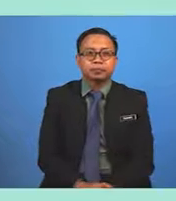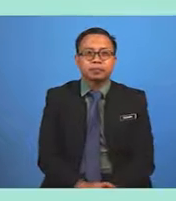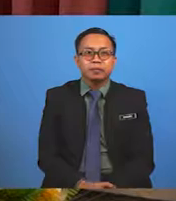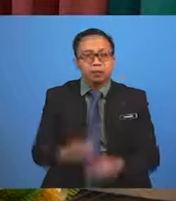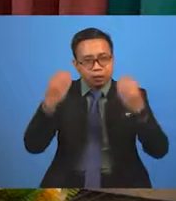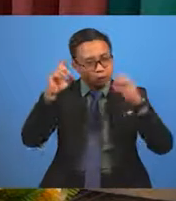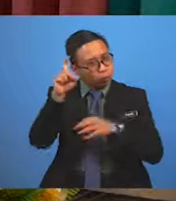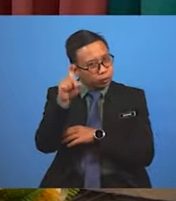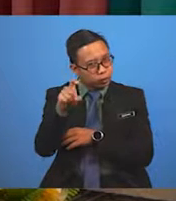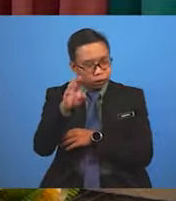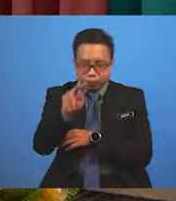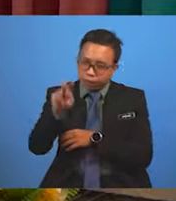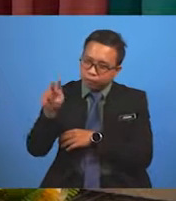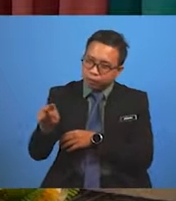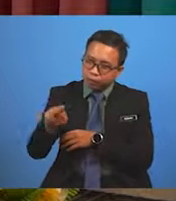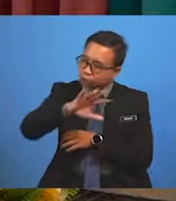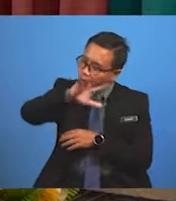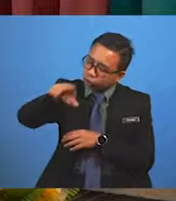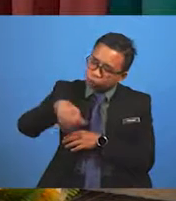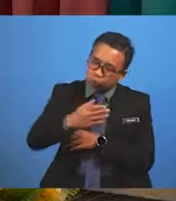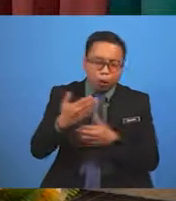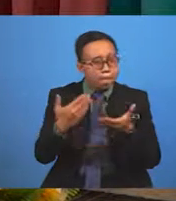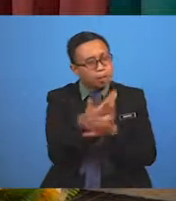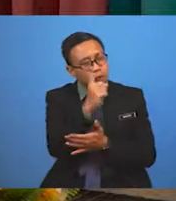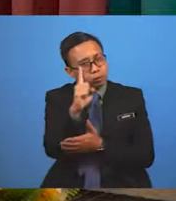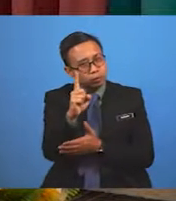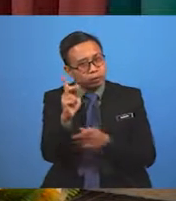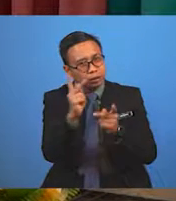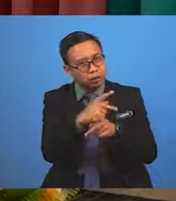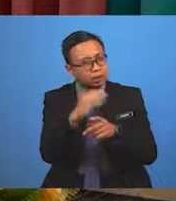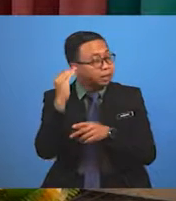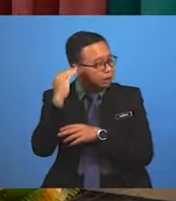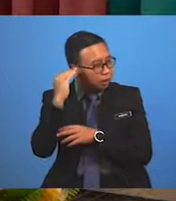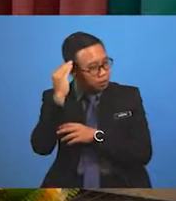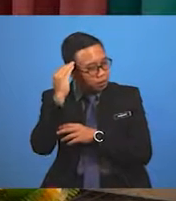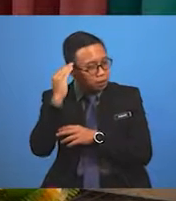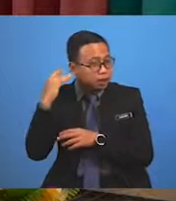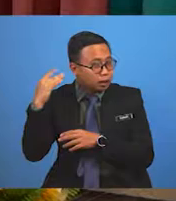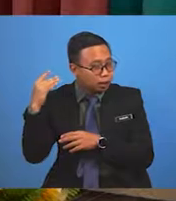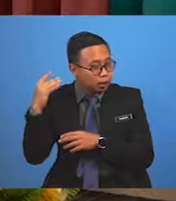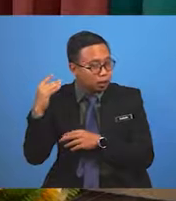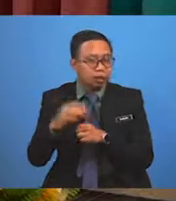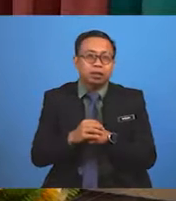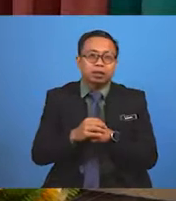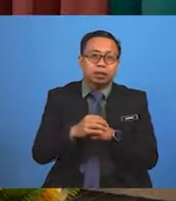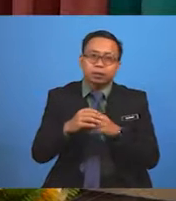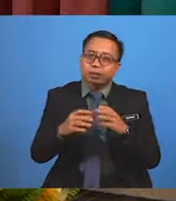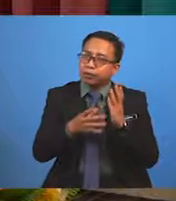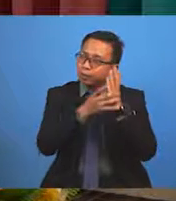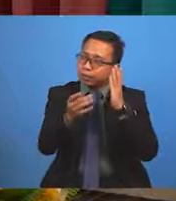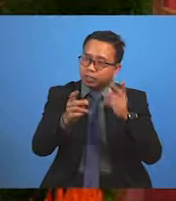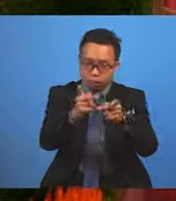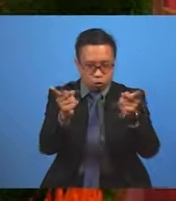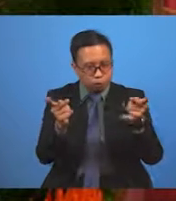Cikgu pasti pelajar-pelajar sekalian mesti baru pertama kali mendengar kaedah meminyak kolam. Betul